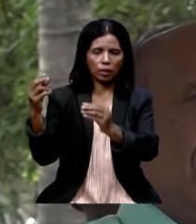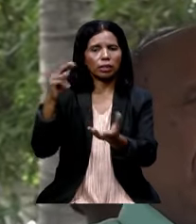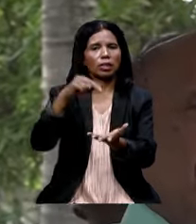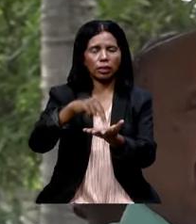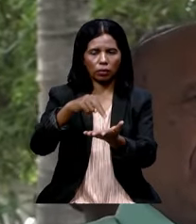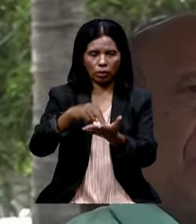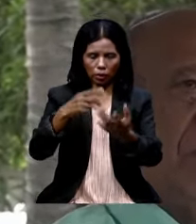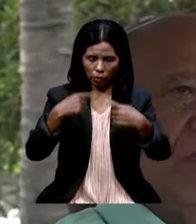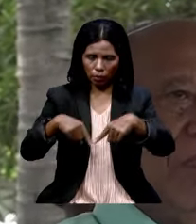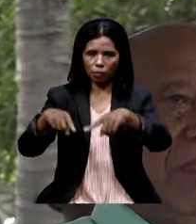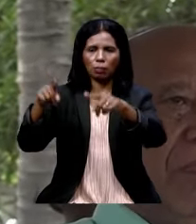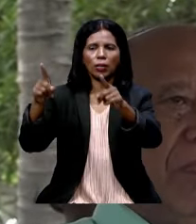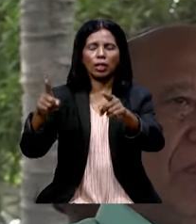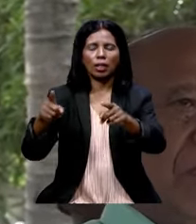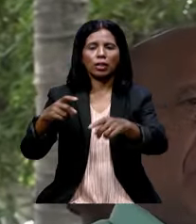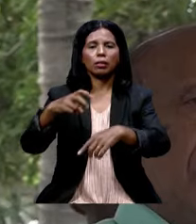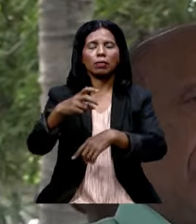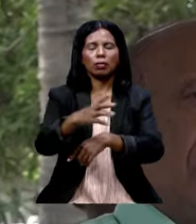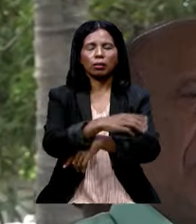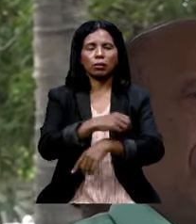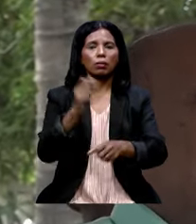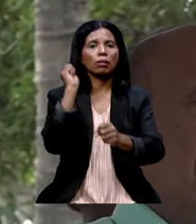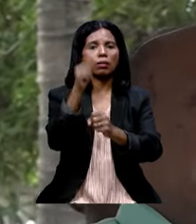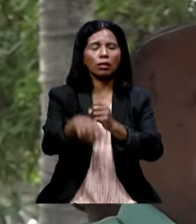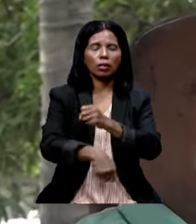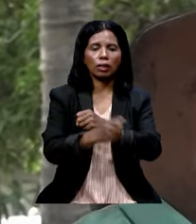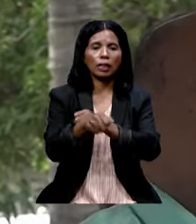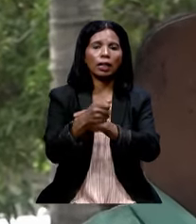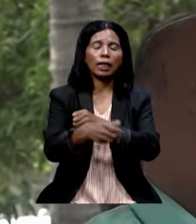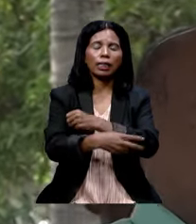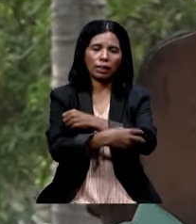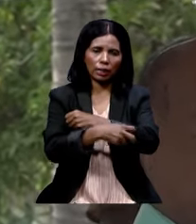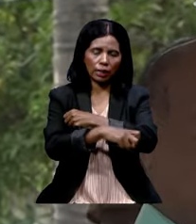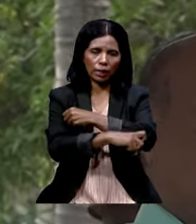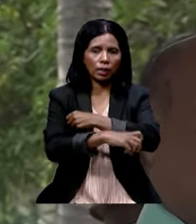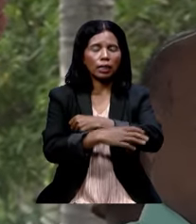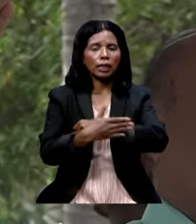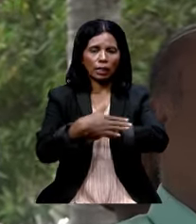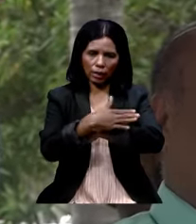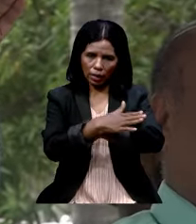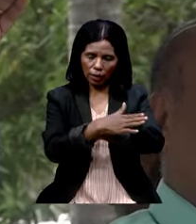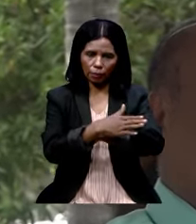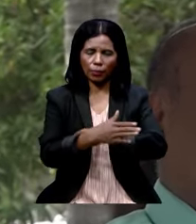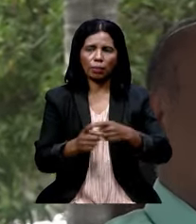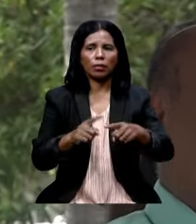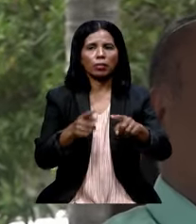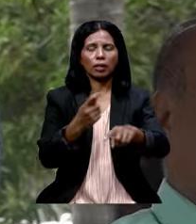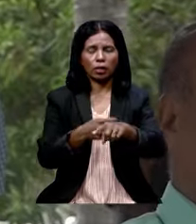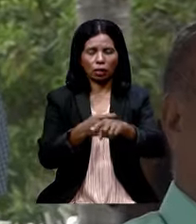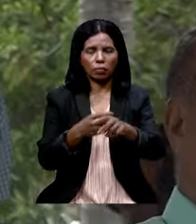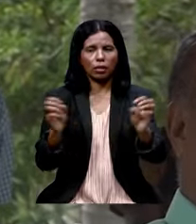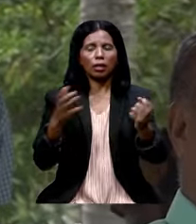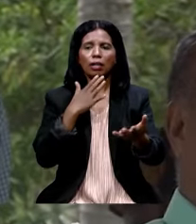tuba pescas. Alo atividades pescas. Mai beda la rumah mos, tempo ladung dia